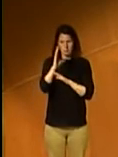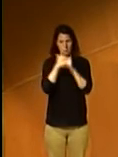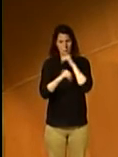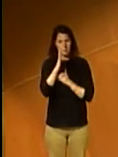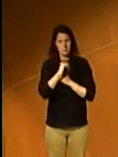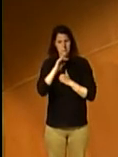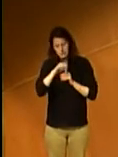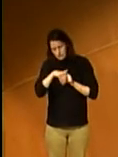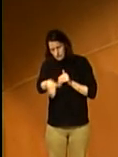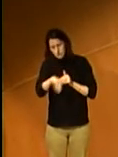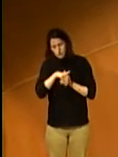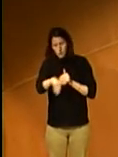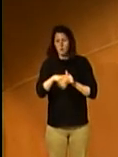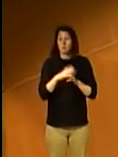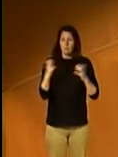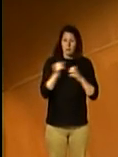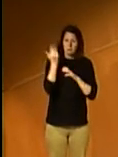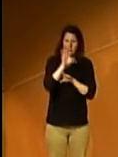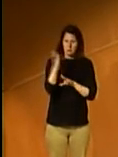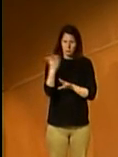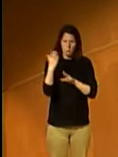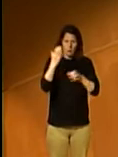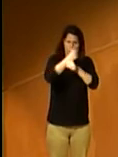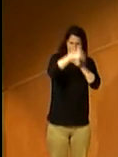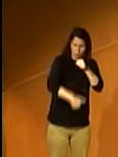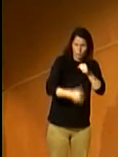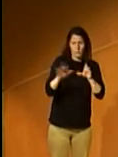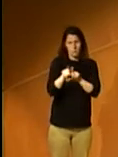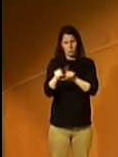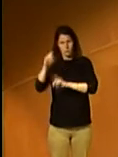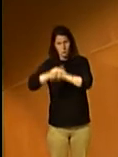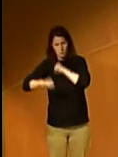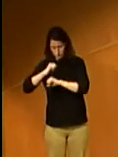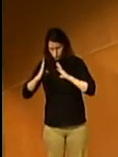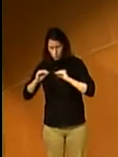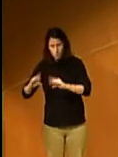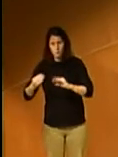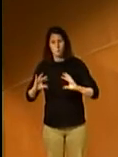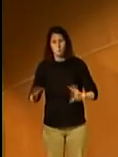dans ses enjeux, mais aussi dans plus simplement son organisation.